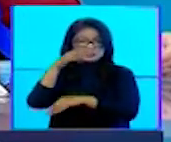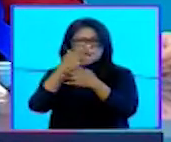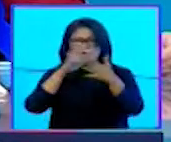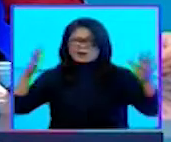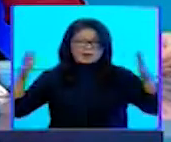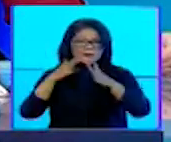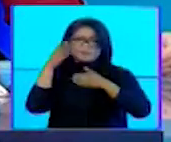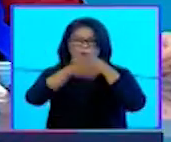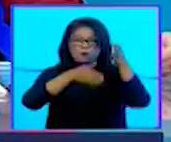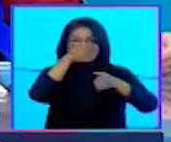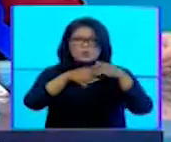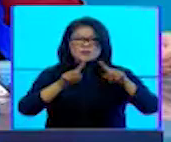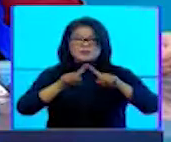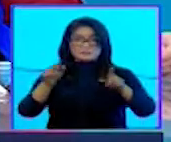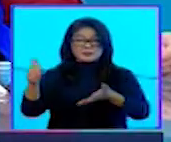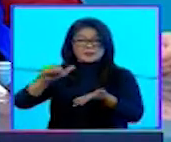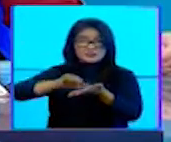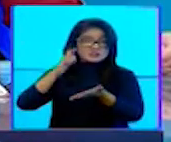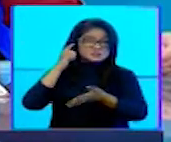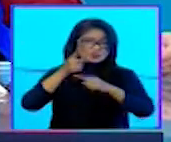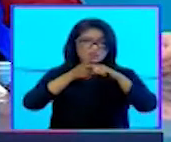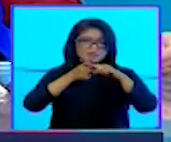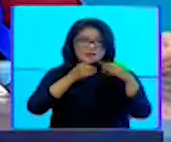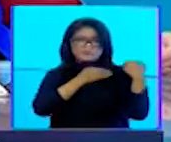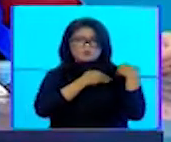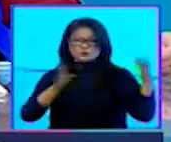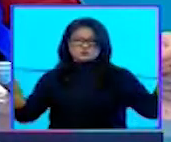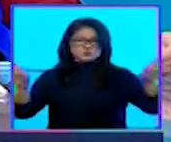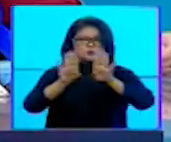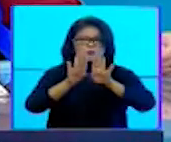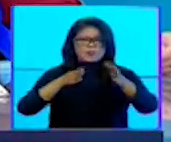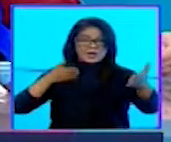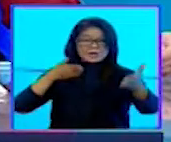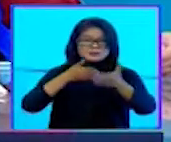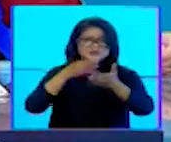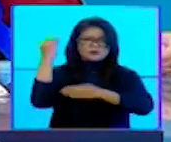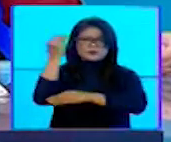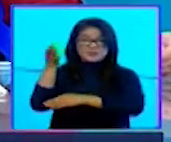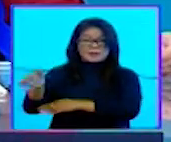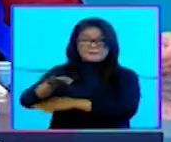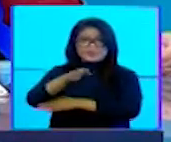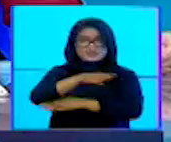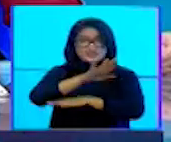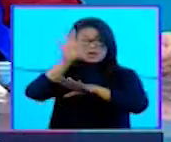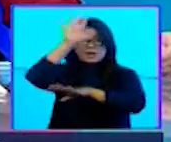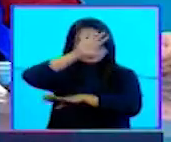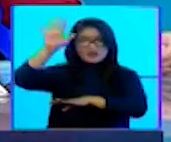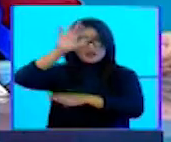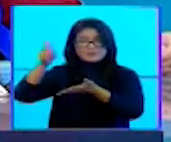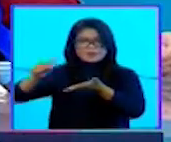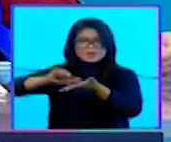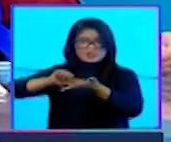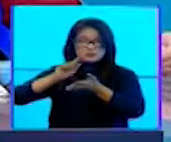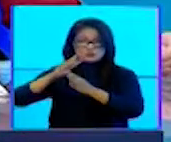kesehatan. Sementara di Tegal, Jawa Tengah, petugas terpaksa menutup sementara akses wisata Pantai Alam Indah Tegal untuk menghindari